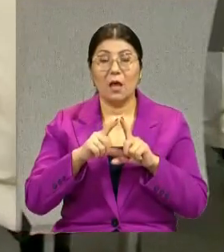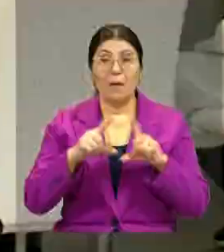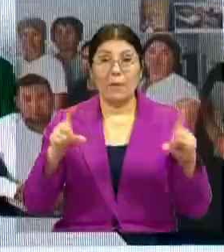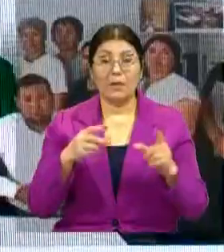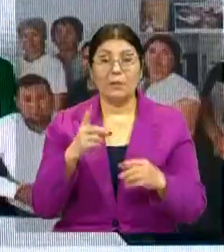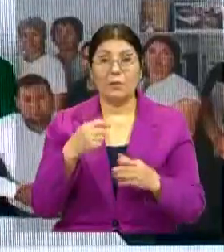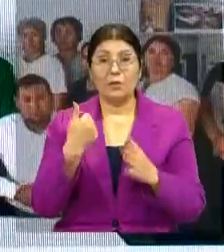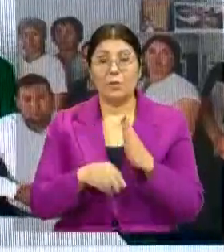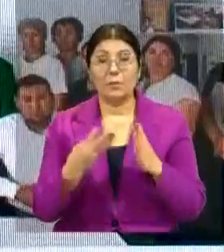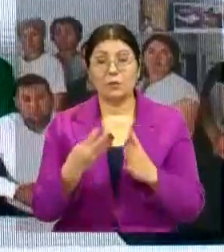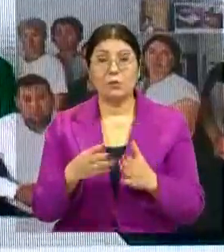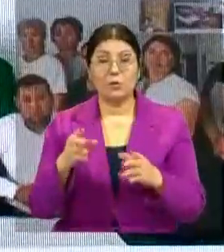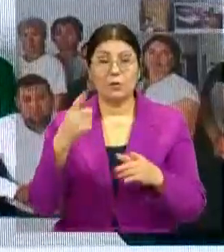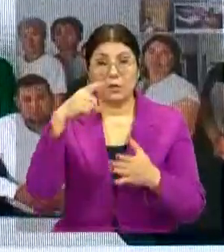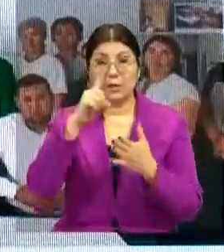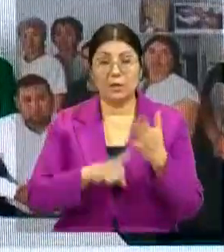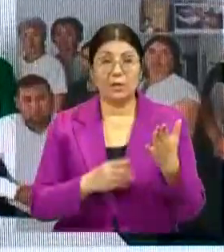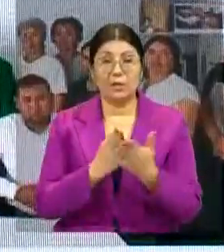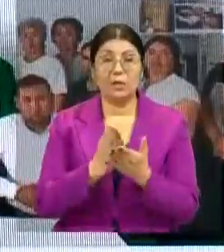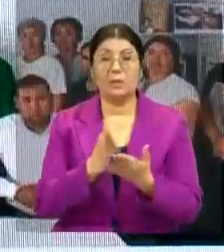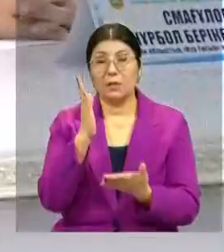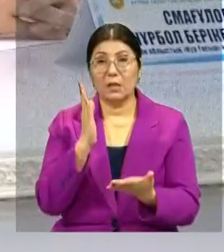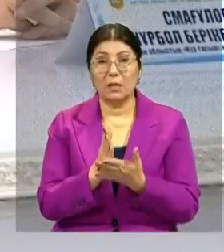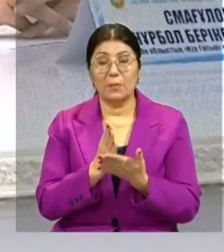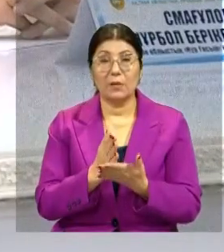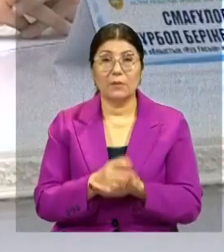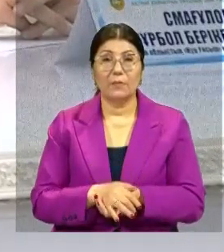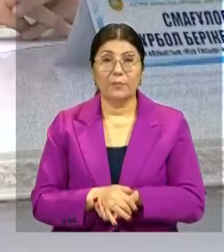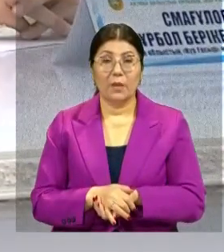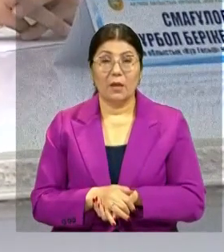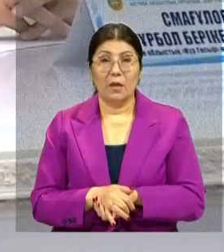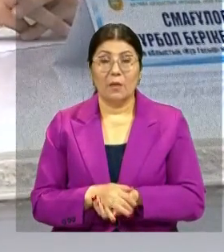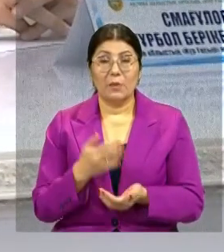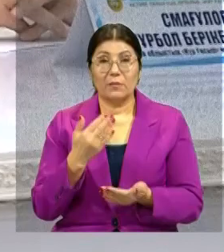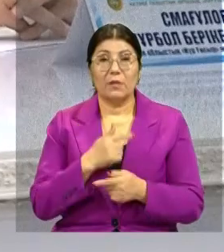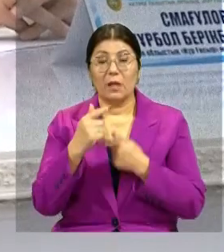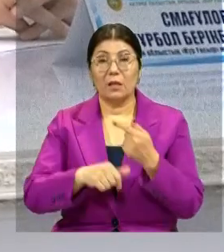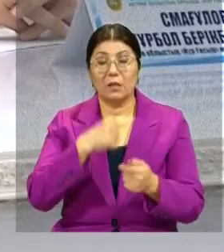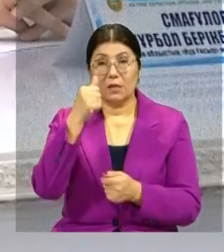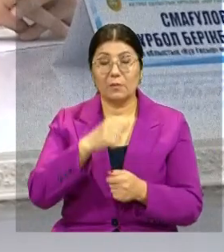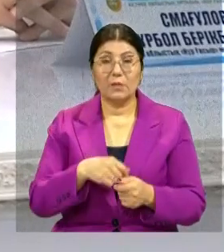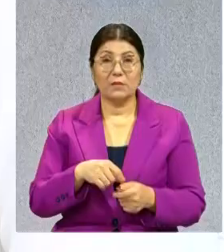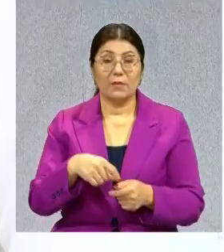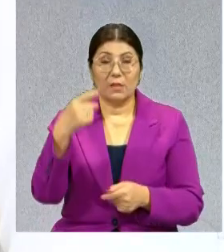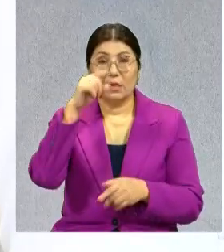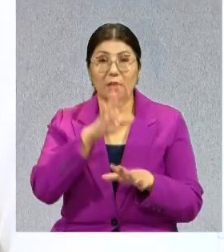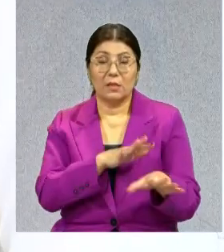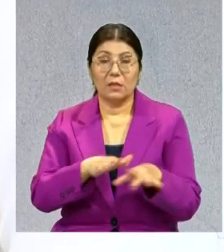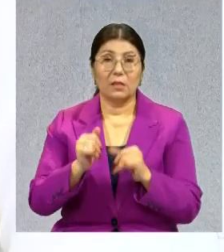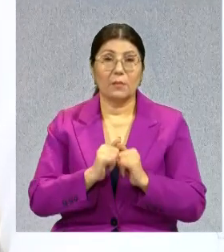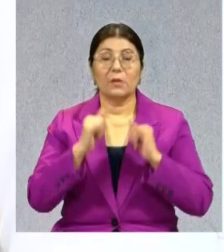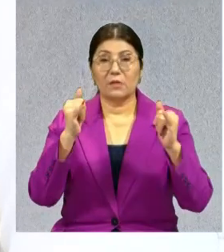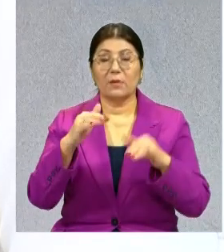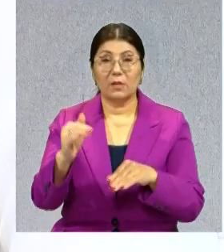қызметкері бар. Салаға жауаптылар үнемі діни тұрақтылықты назарда ұстауға машықтанған. Әрі алдағы жылы діни шаралар санын арттырып,